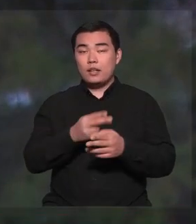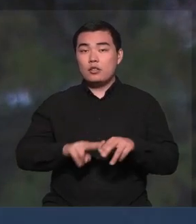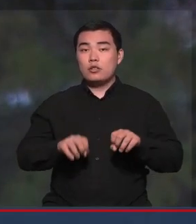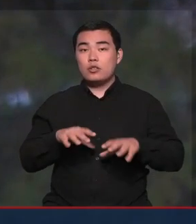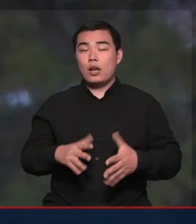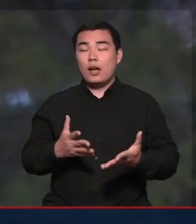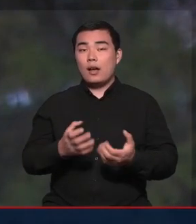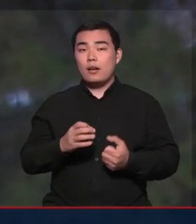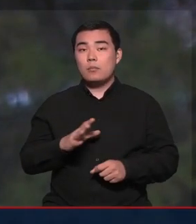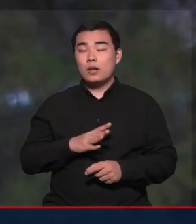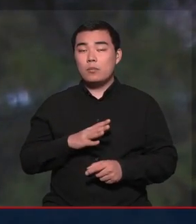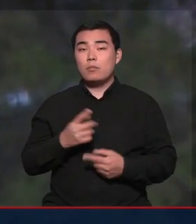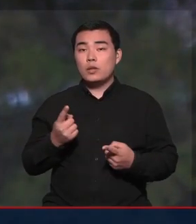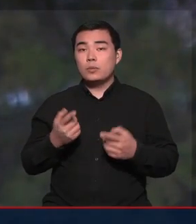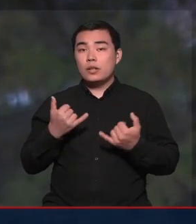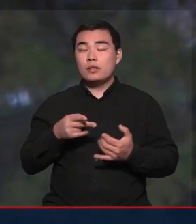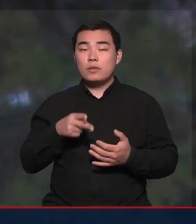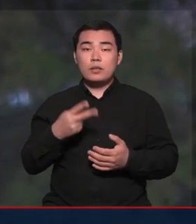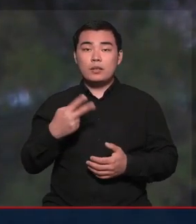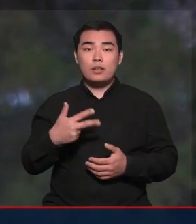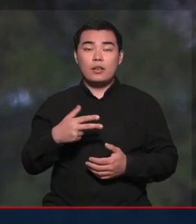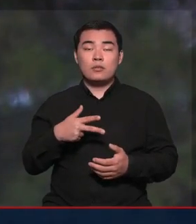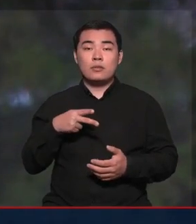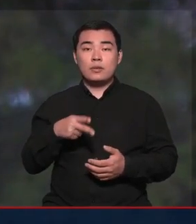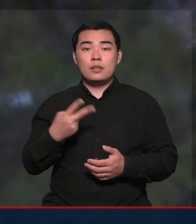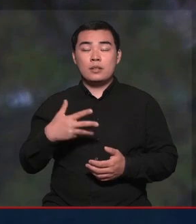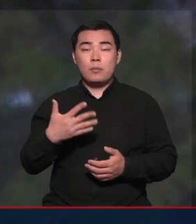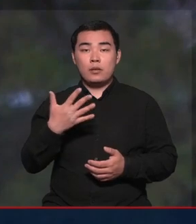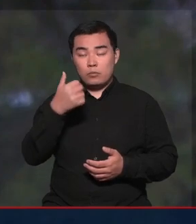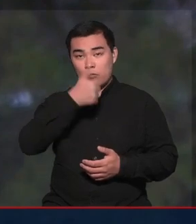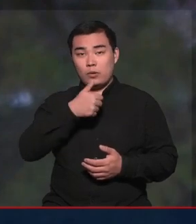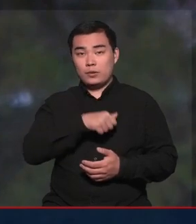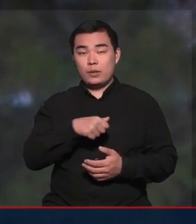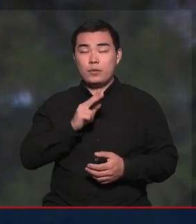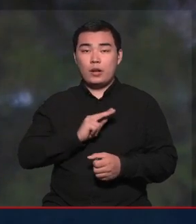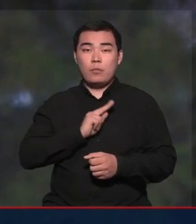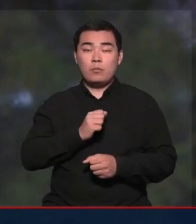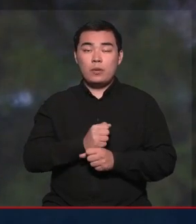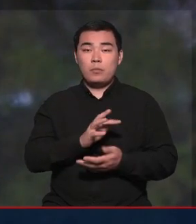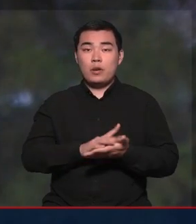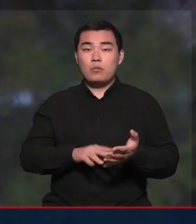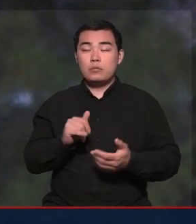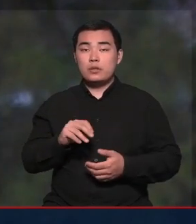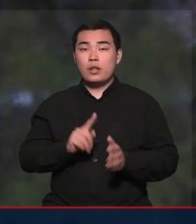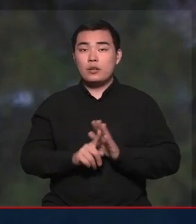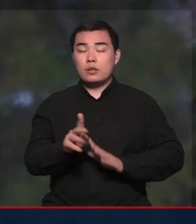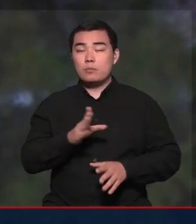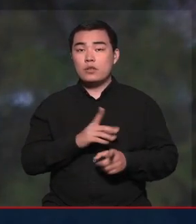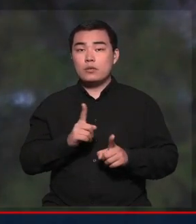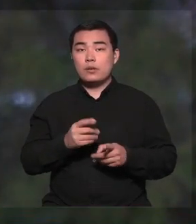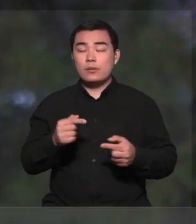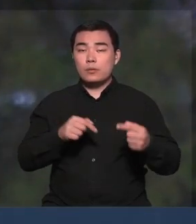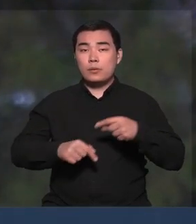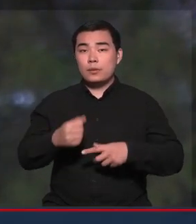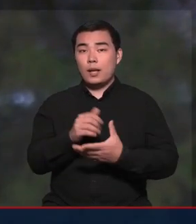Пекином чтобы не было дефицита с 2030 по 2035 годы работу проводить начали уже это всё благодаря тесным